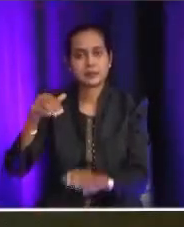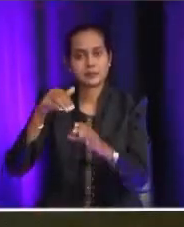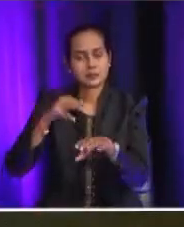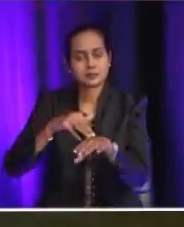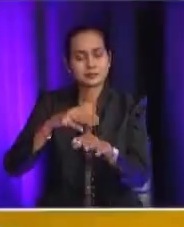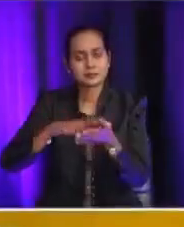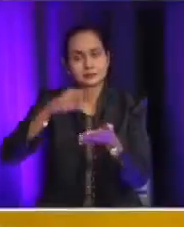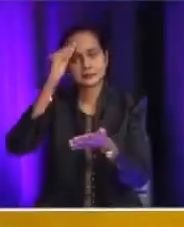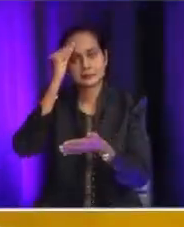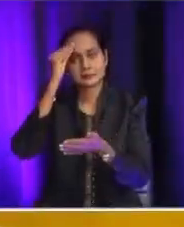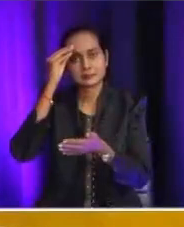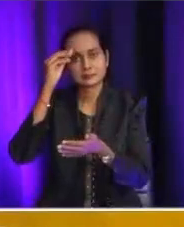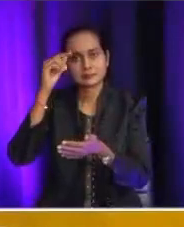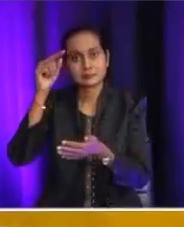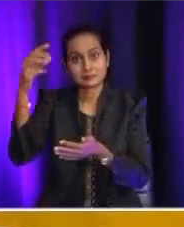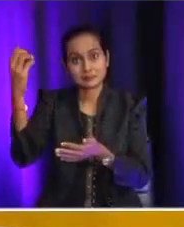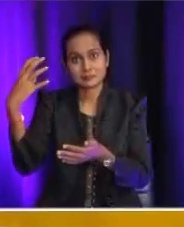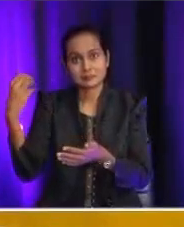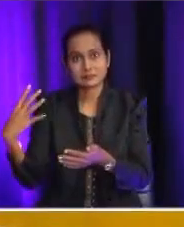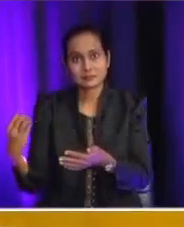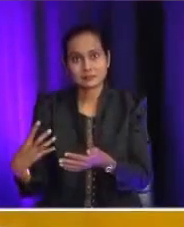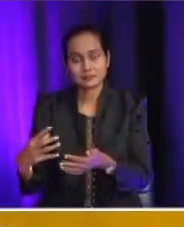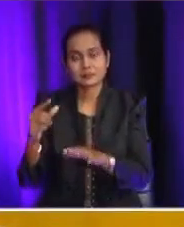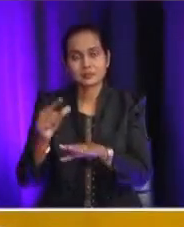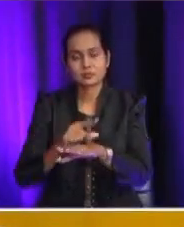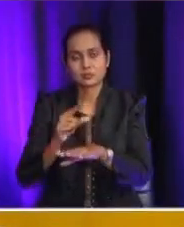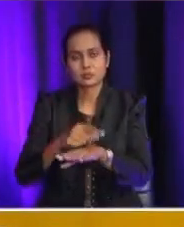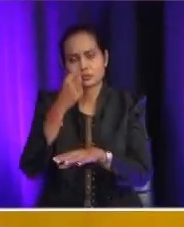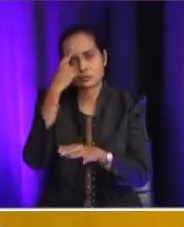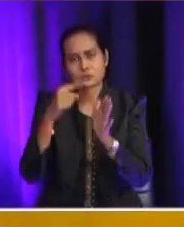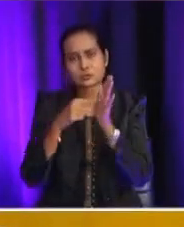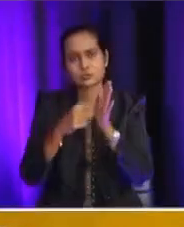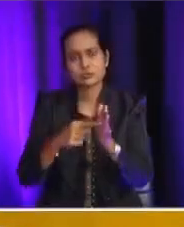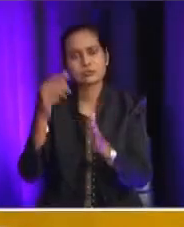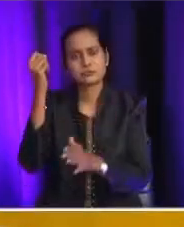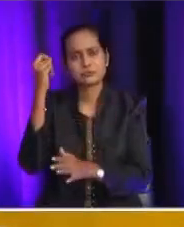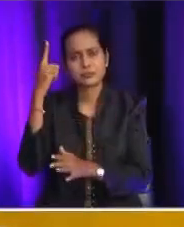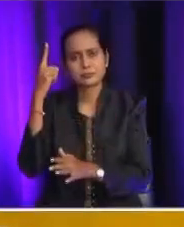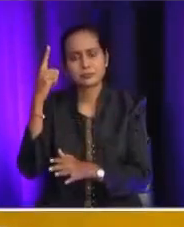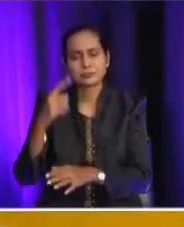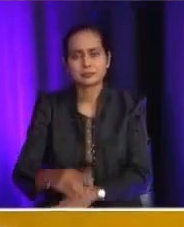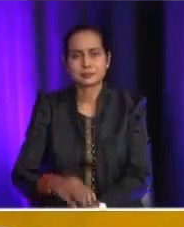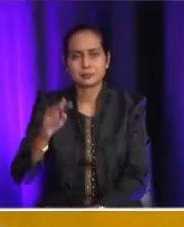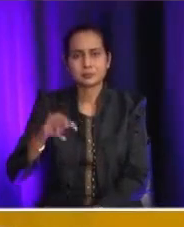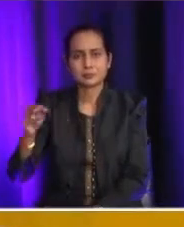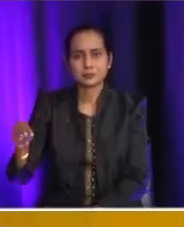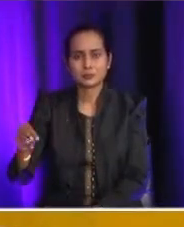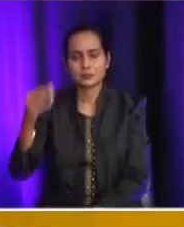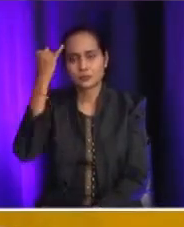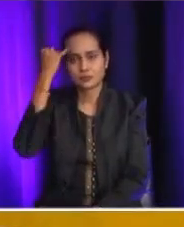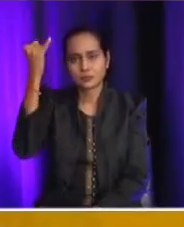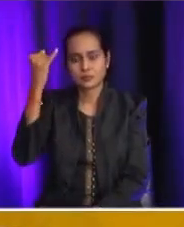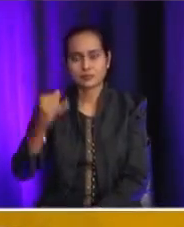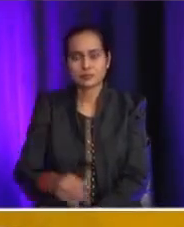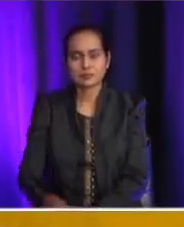pembelajaran, inilah yang mereka gunakan untuk menunjukkan kefahaman mereka terhadap sesuatu ilmu yang